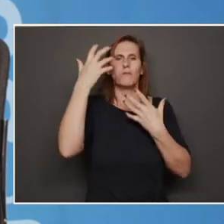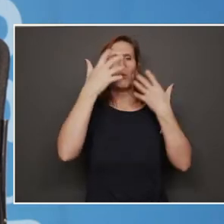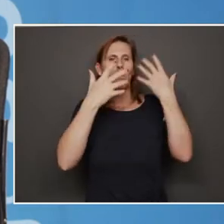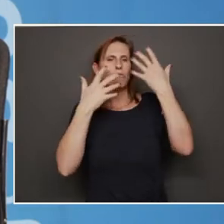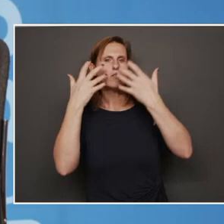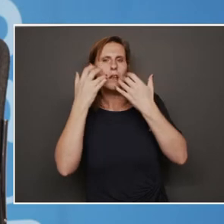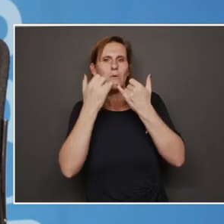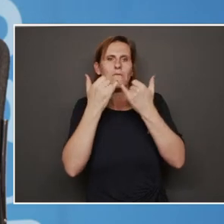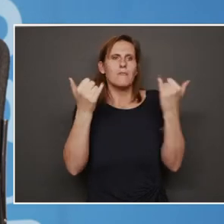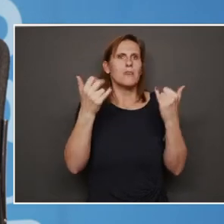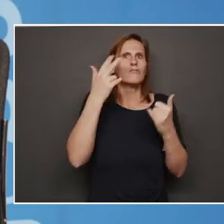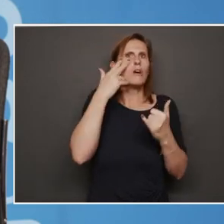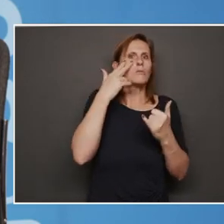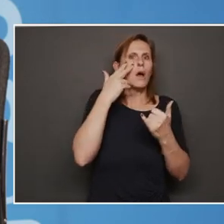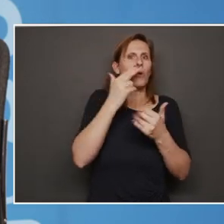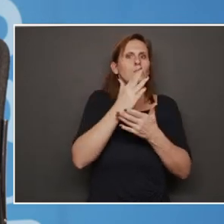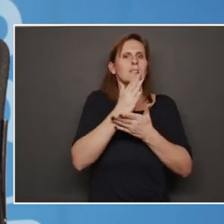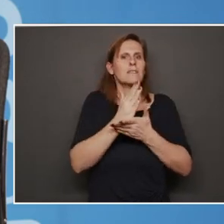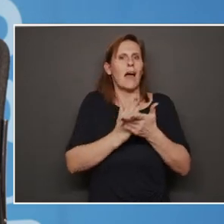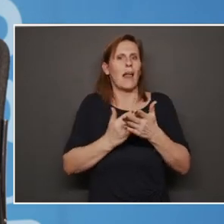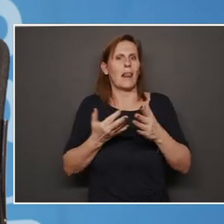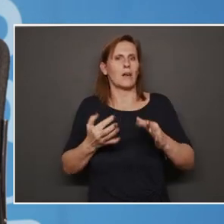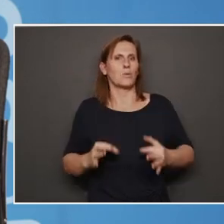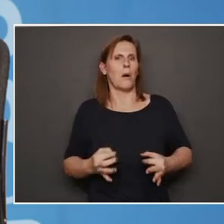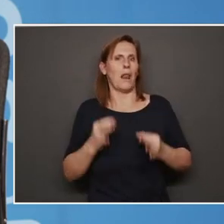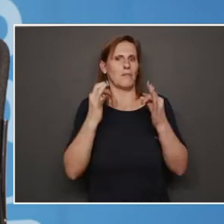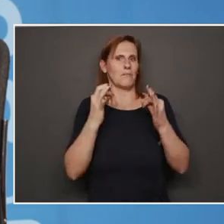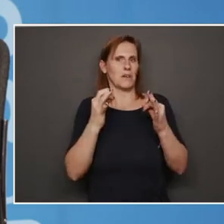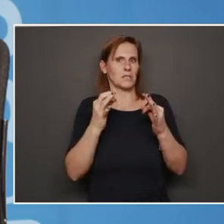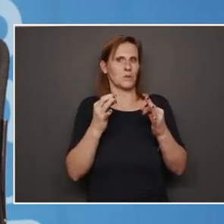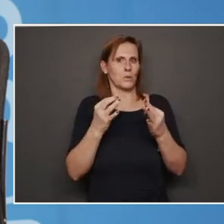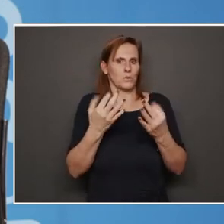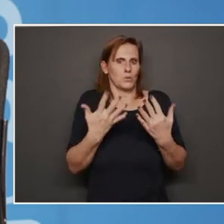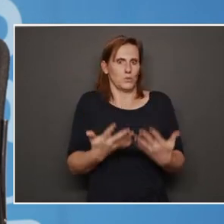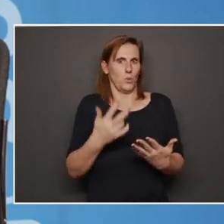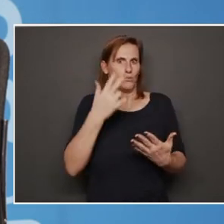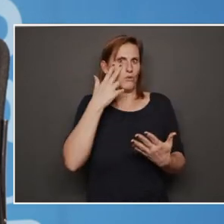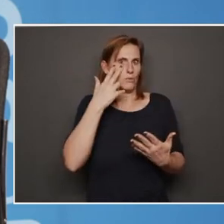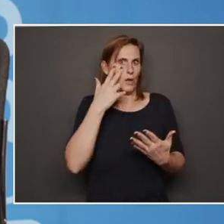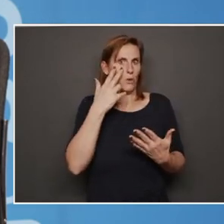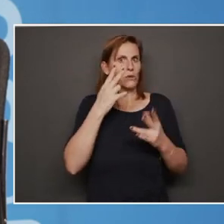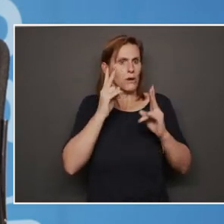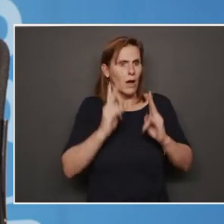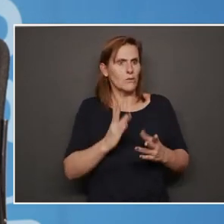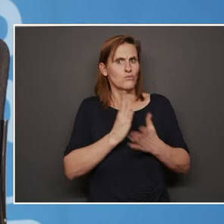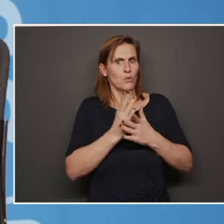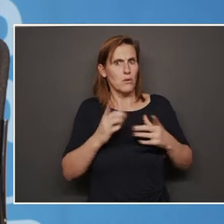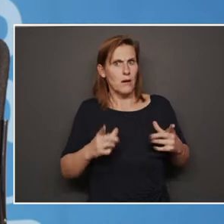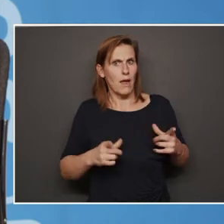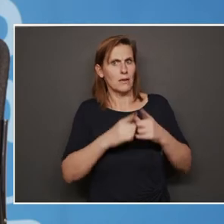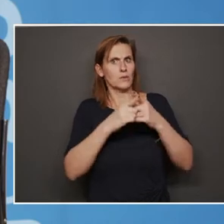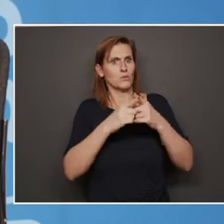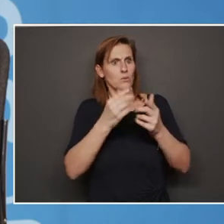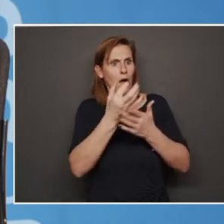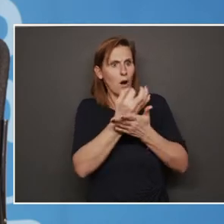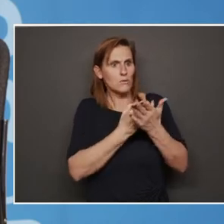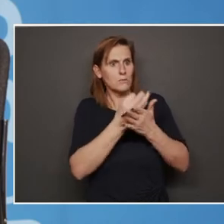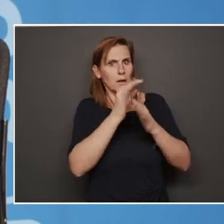Sprich, wenn jemand eine Teilqualifikation hat, dass er so und so schon etwas leisten kann, eine Ausbildung hat und dass